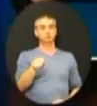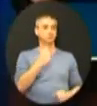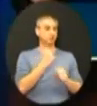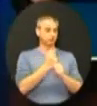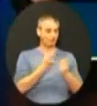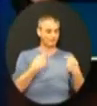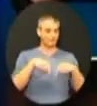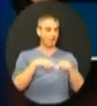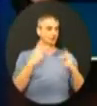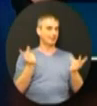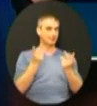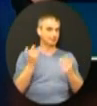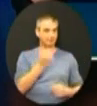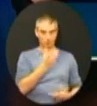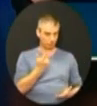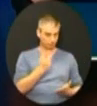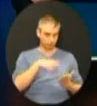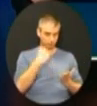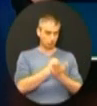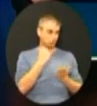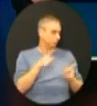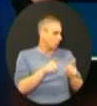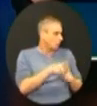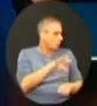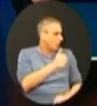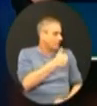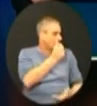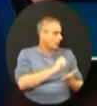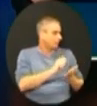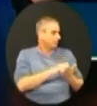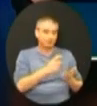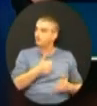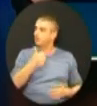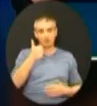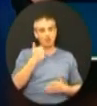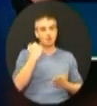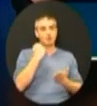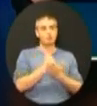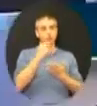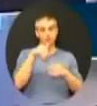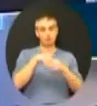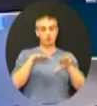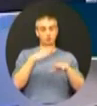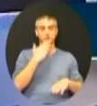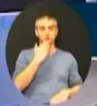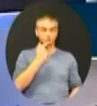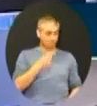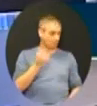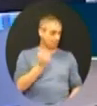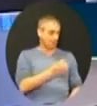אי סוג של ועדת מינויים שתאשר כמו שבוחרים מנכל המשרד לא מנכל המשרד מאושר בממשלת